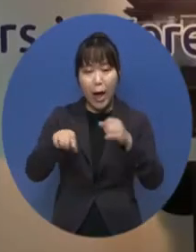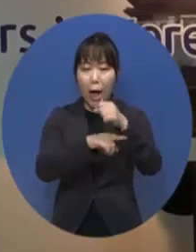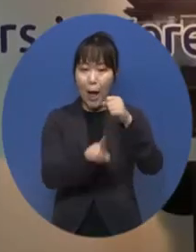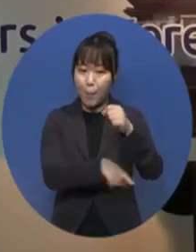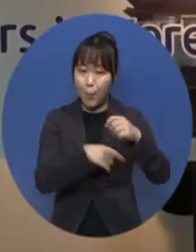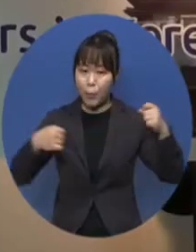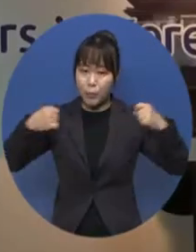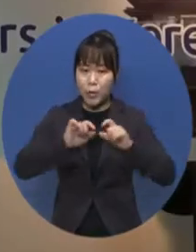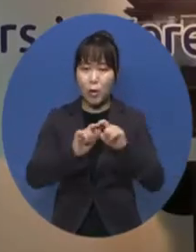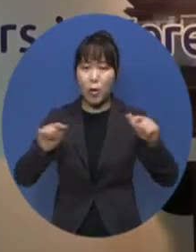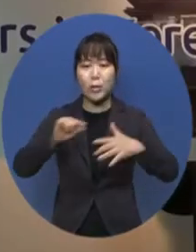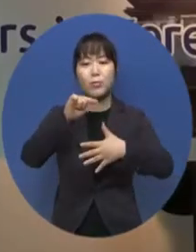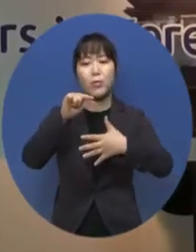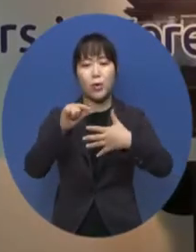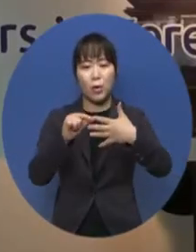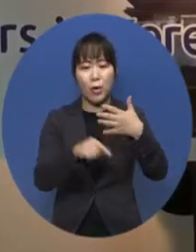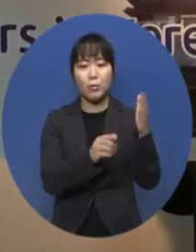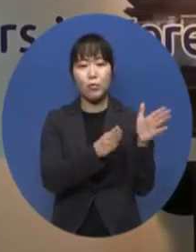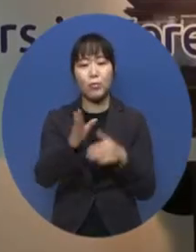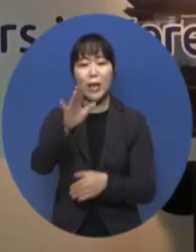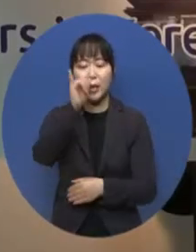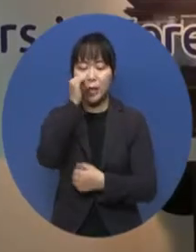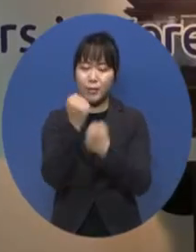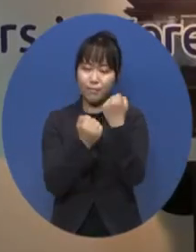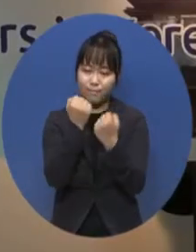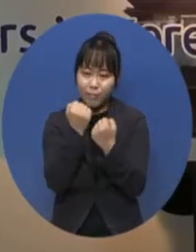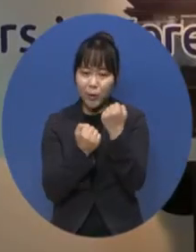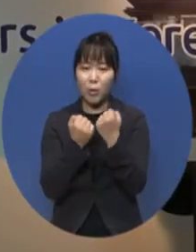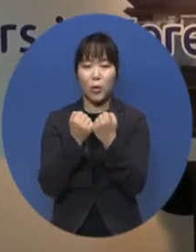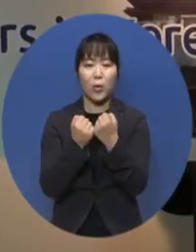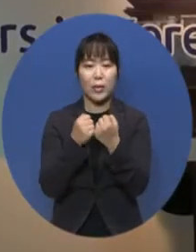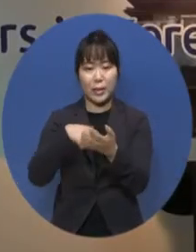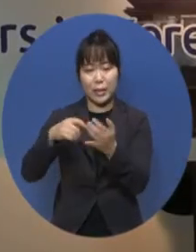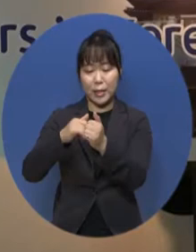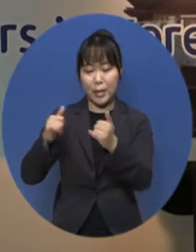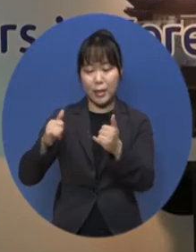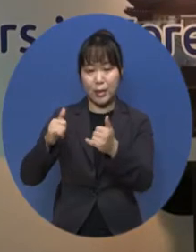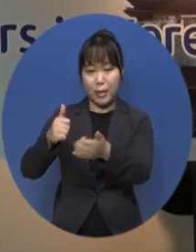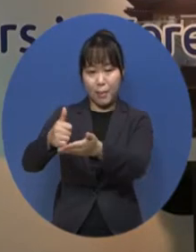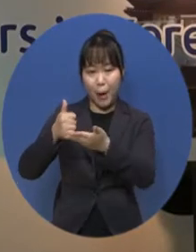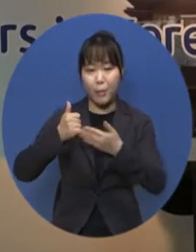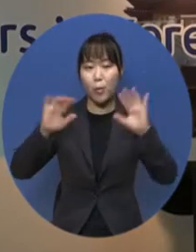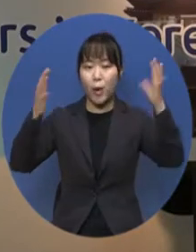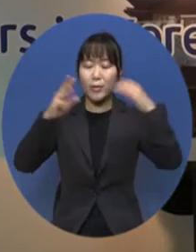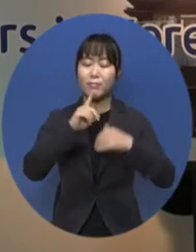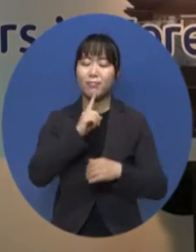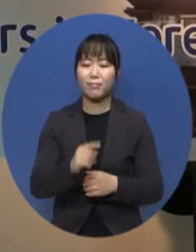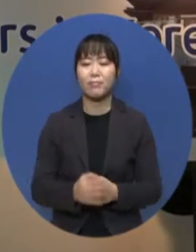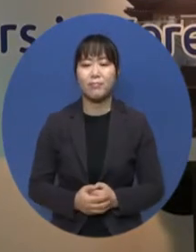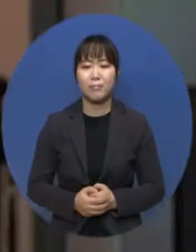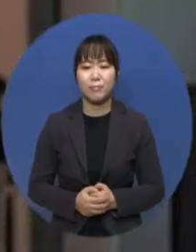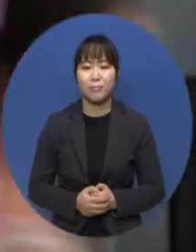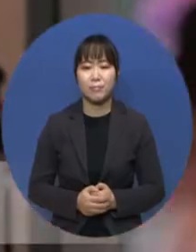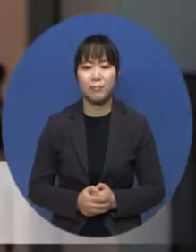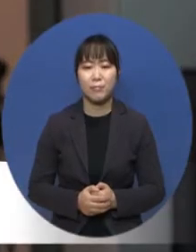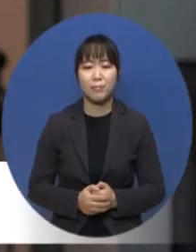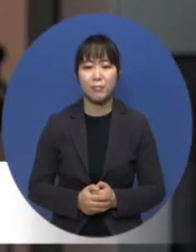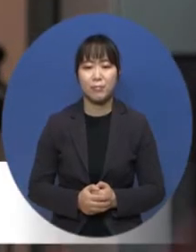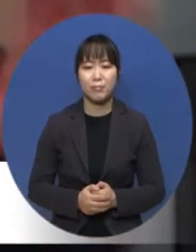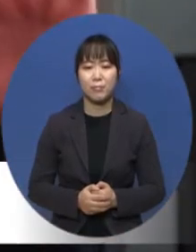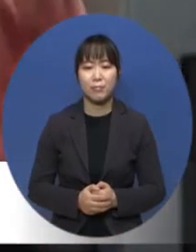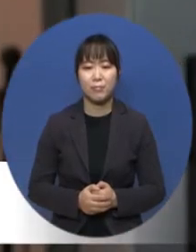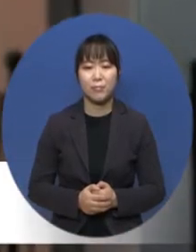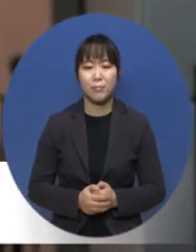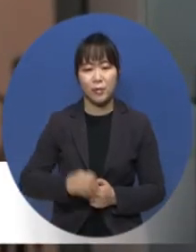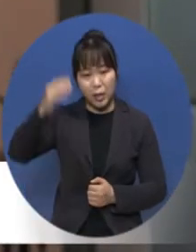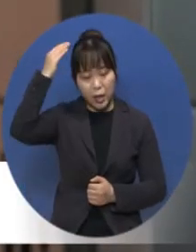등 다양한 프로그램들이 마련되어 있다고 설명하고 기자단의 방문을 환영한다고 인사를 했습니다. 처음으로